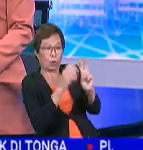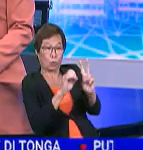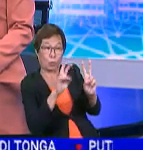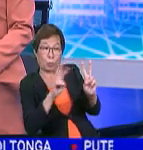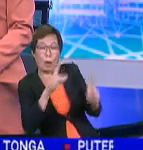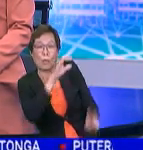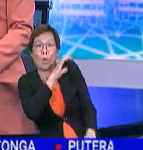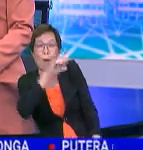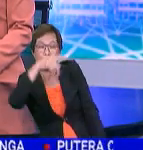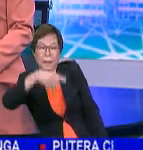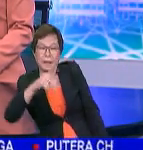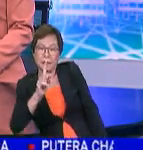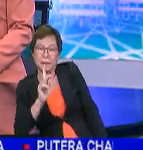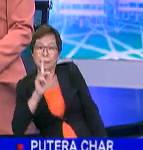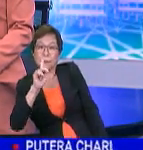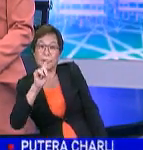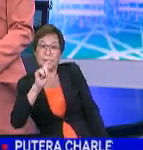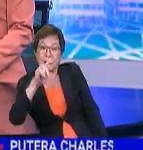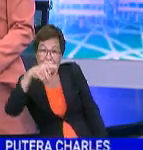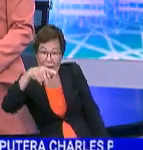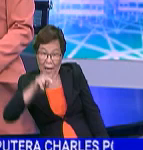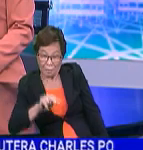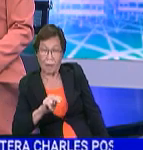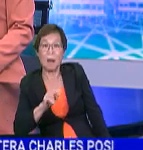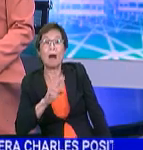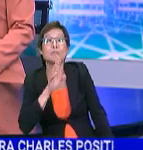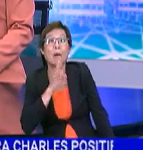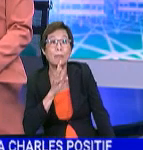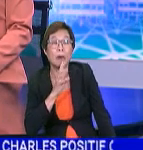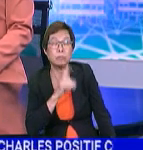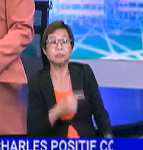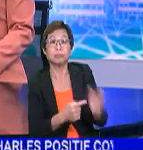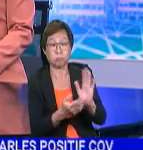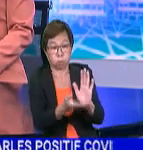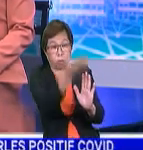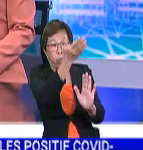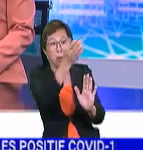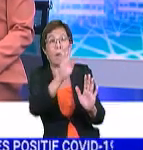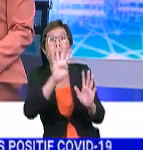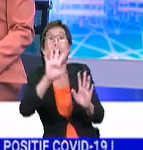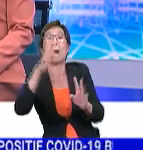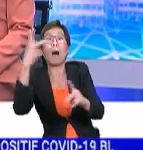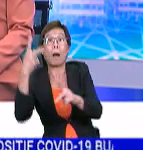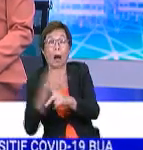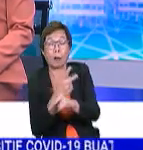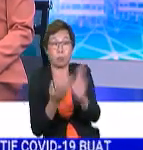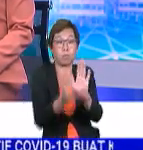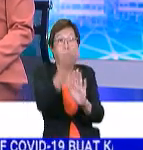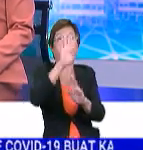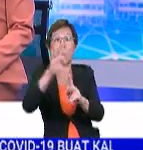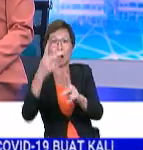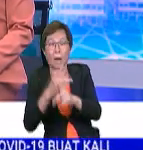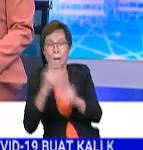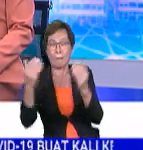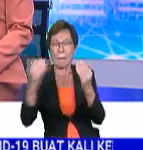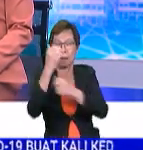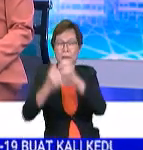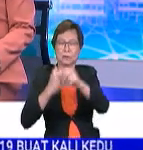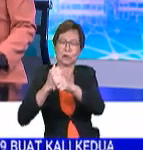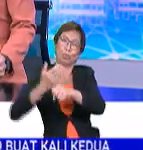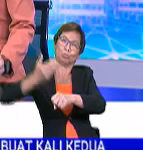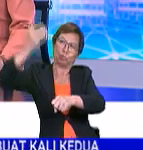pengerusi PTPTN, Datuk Wan Saiful Wan Jan, ia merupakan peningkatan 4 kali ganda berbanding tahun